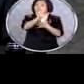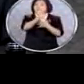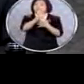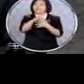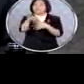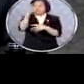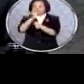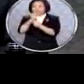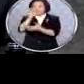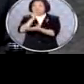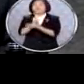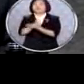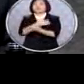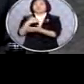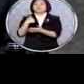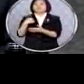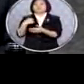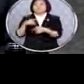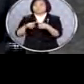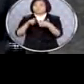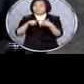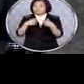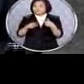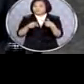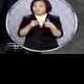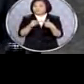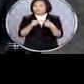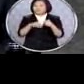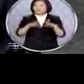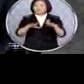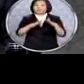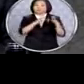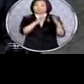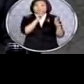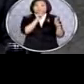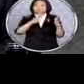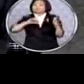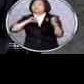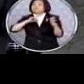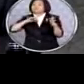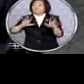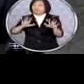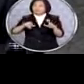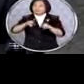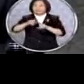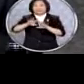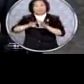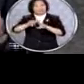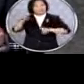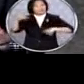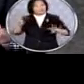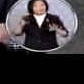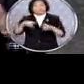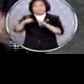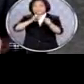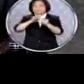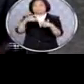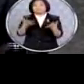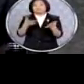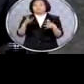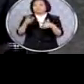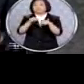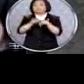能够找到事。第二个呢，就是我们现在贫富差距是税制很多的不公平，我们要好好的重